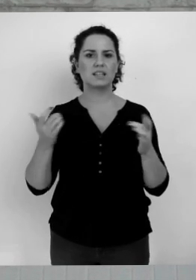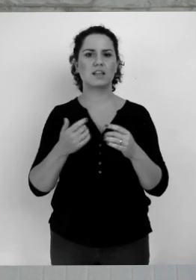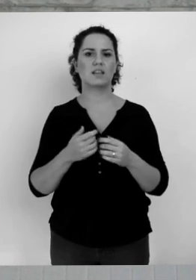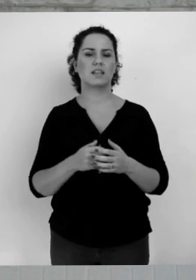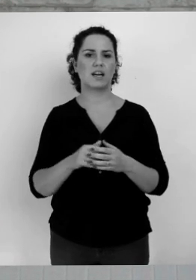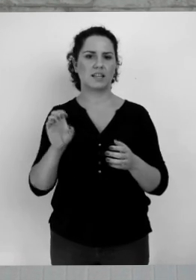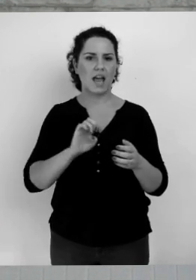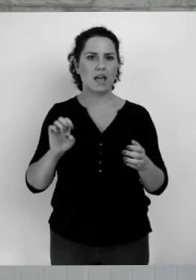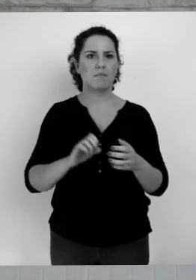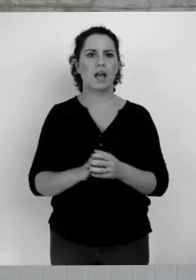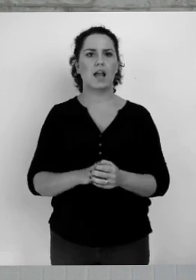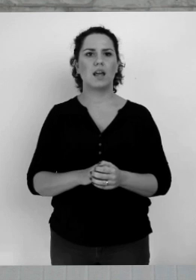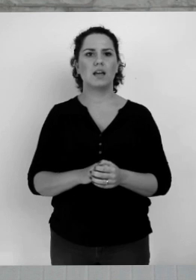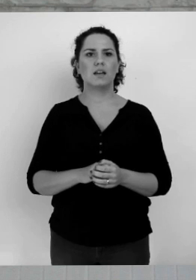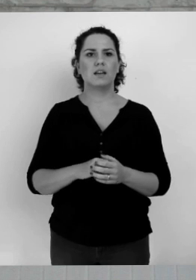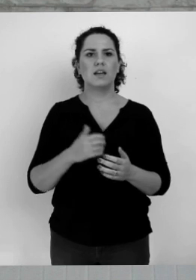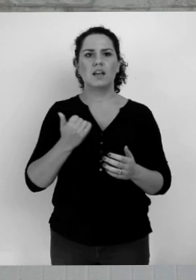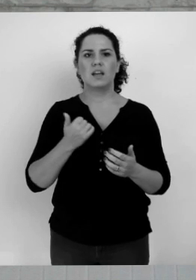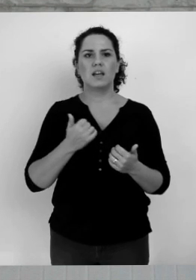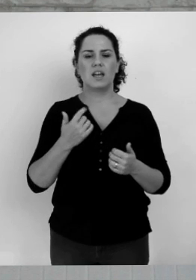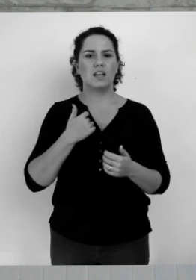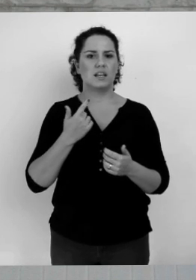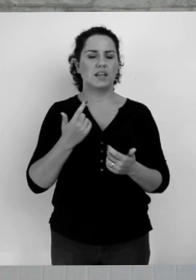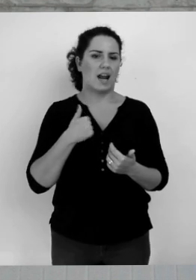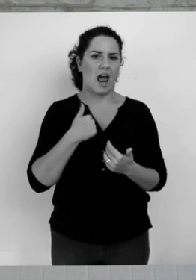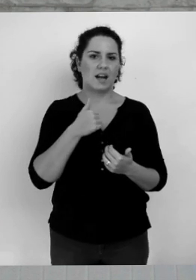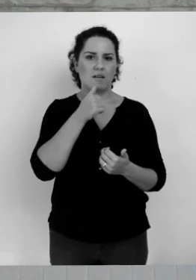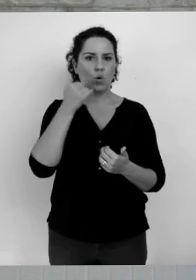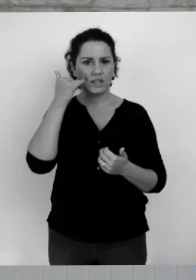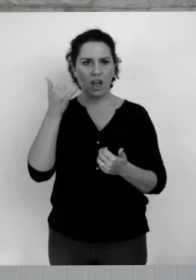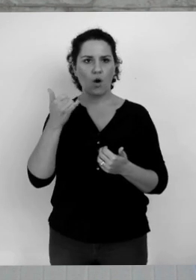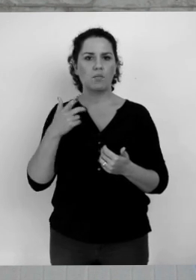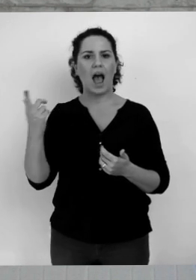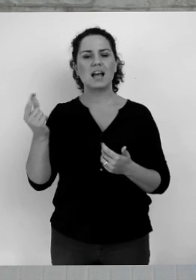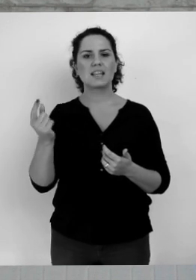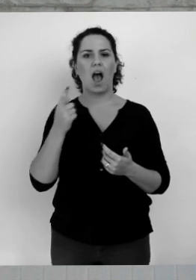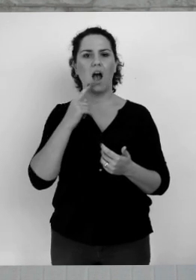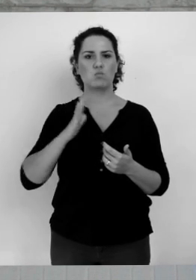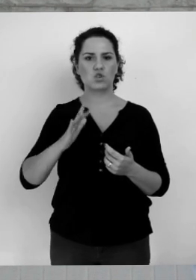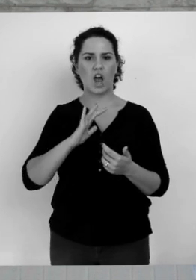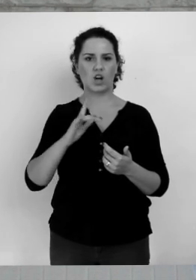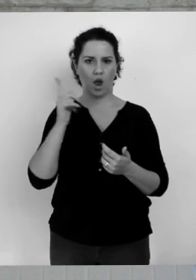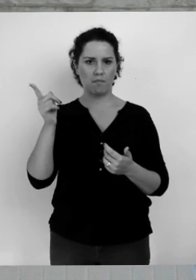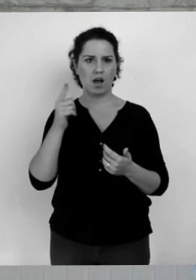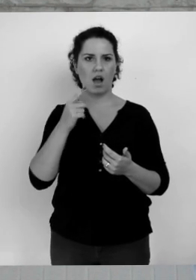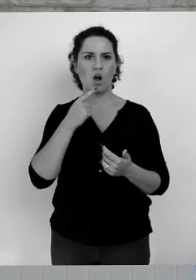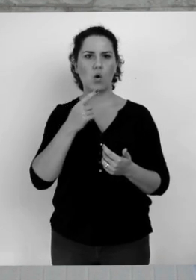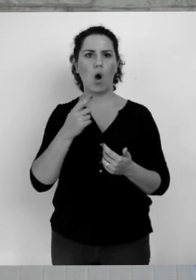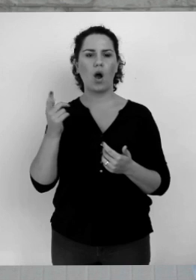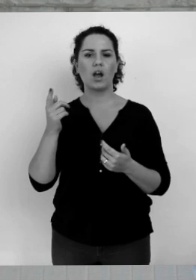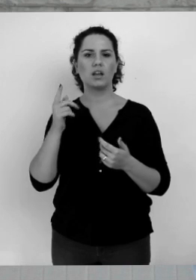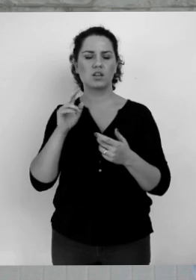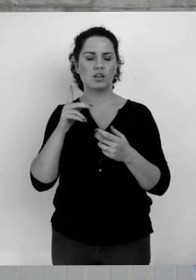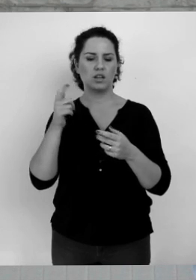inbox. Ili da mogu telefonirati, a ova sa mušterijama komuniciram preko poruke.